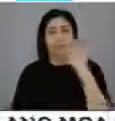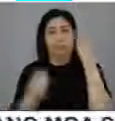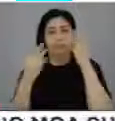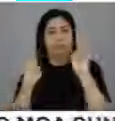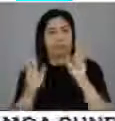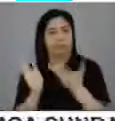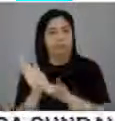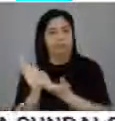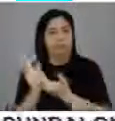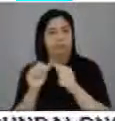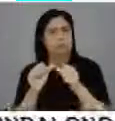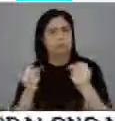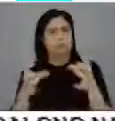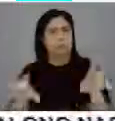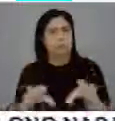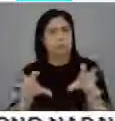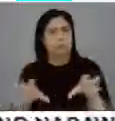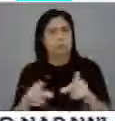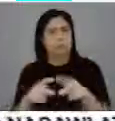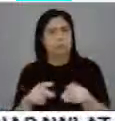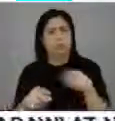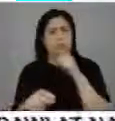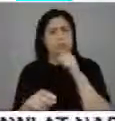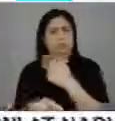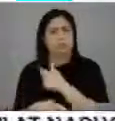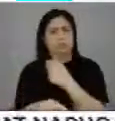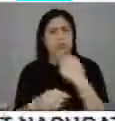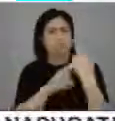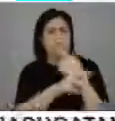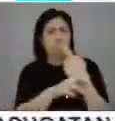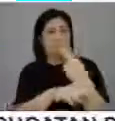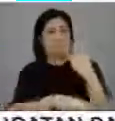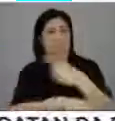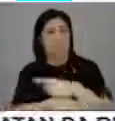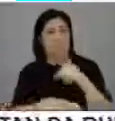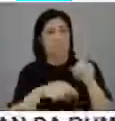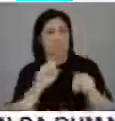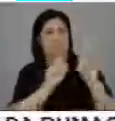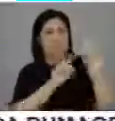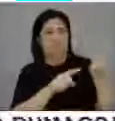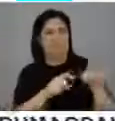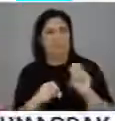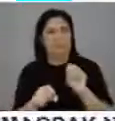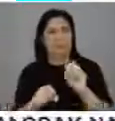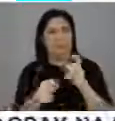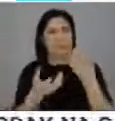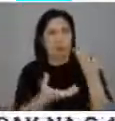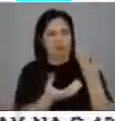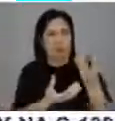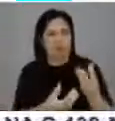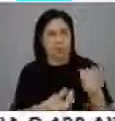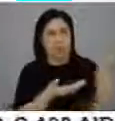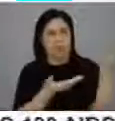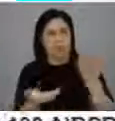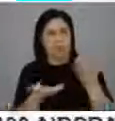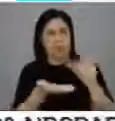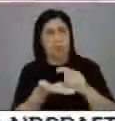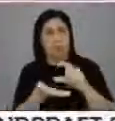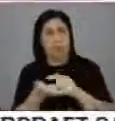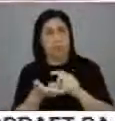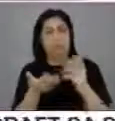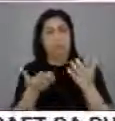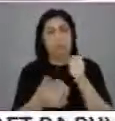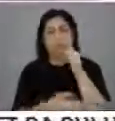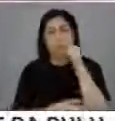kayo magpapakbakuna, po pwede kayong mamatay dahil sa COVID-19, habang nandyan po ang bakuna, magpabakuna na